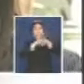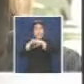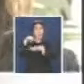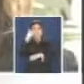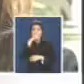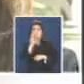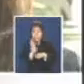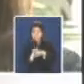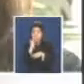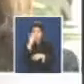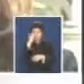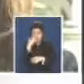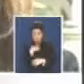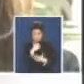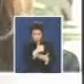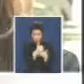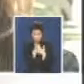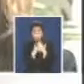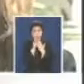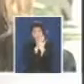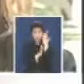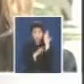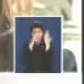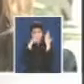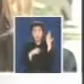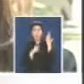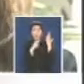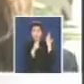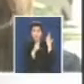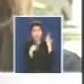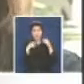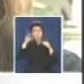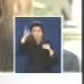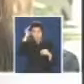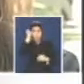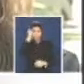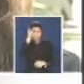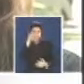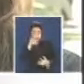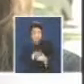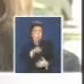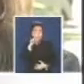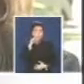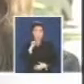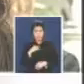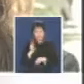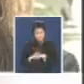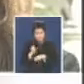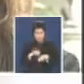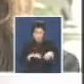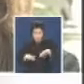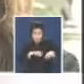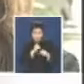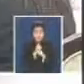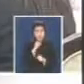าผู้ที่เรียกว่ามาช่วยประเทศชาตินะคะโดยเฉพาะผู้ที่มีความรู้ความเข้าใจเรื่องน้ำแล้วก็ความสามารถในการบริหารจัดการ